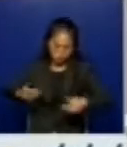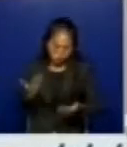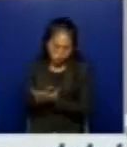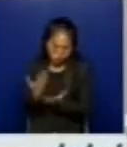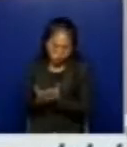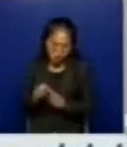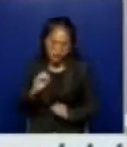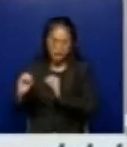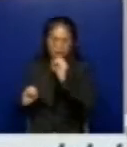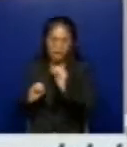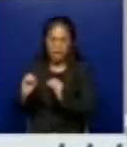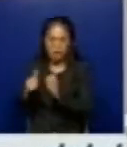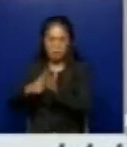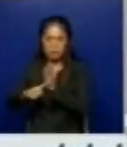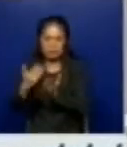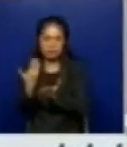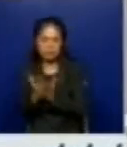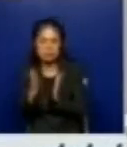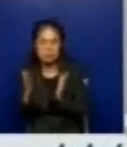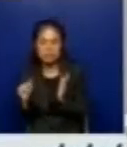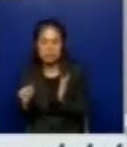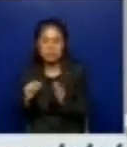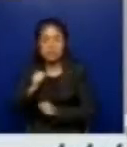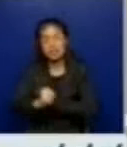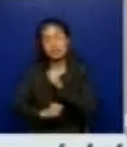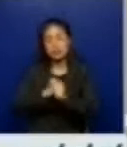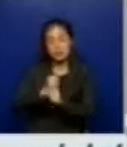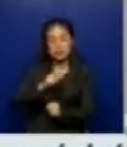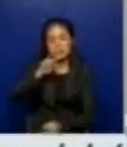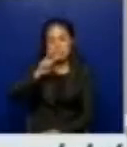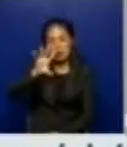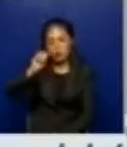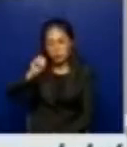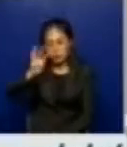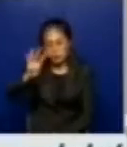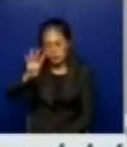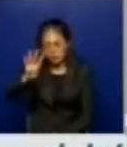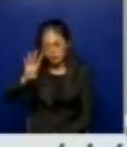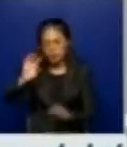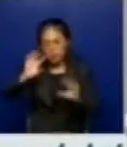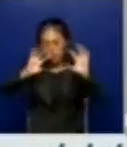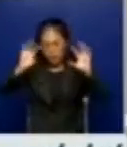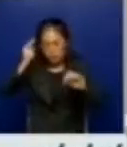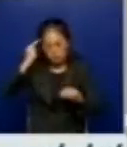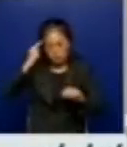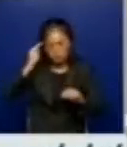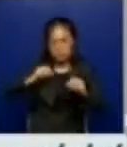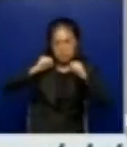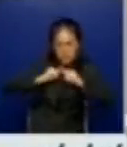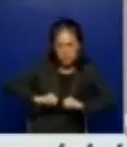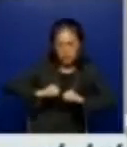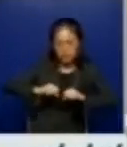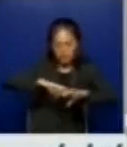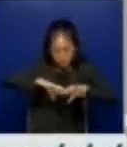ได้เพียงพอที่จะจ่ายภาษีก็ประมาณในปี64เป็นปีที่รัฐบาลต้องตัดสินใจครับว่าจะต้องดำเนินการบริหารจัด